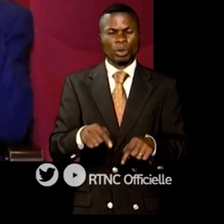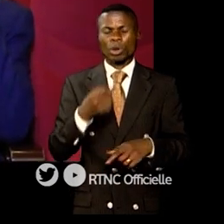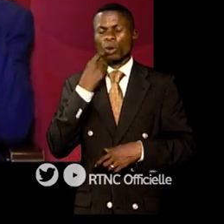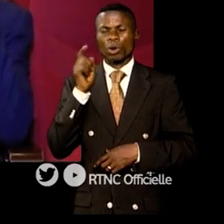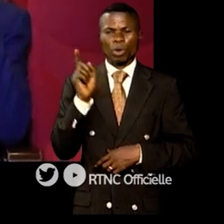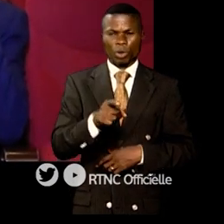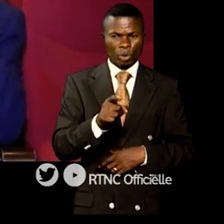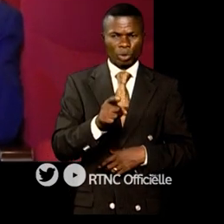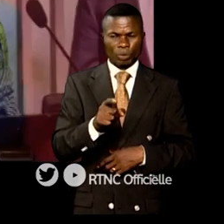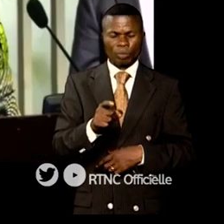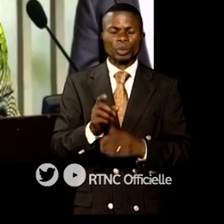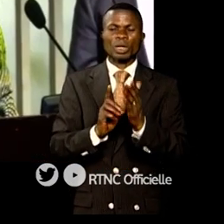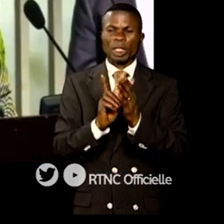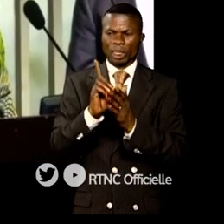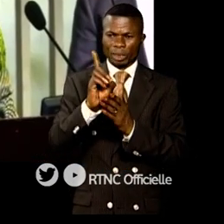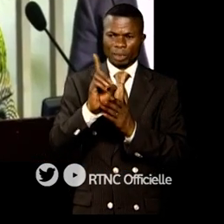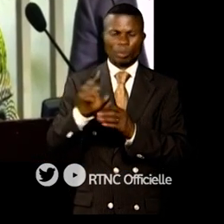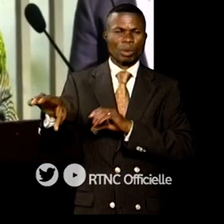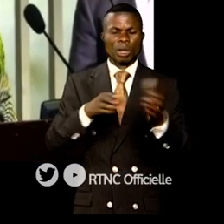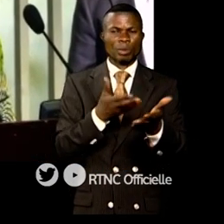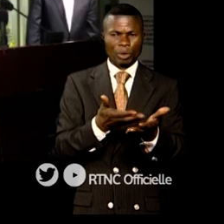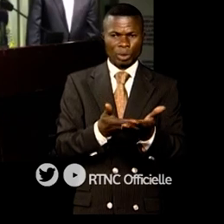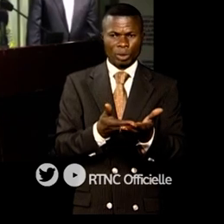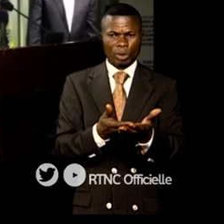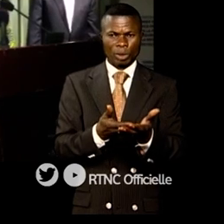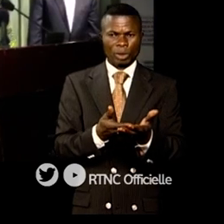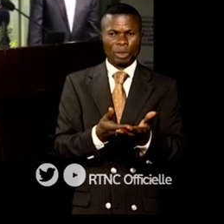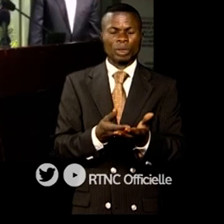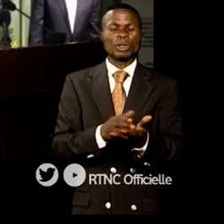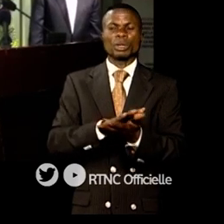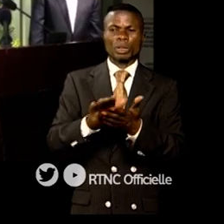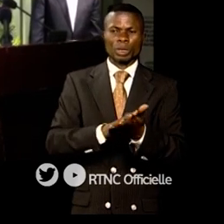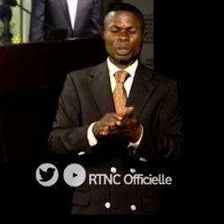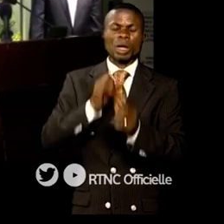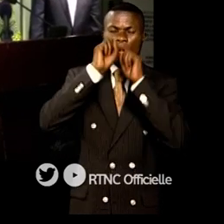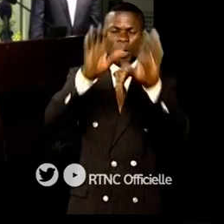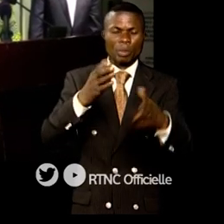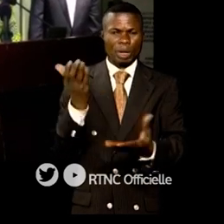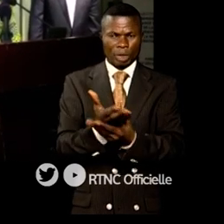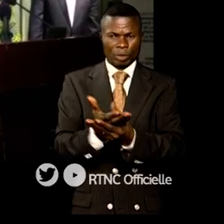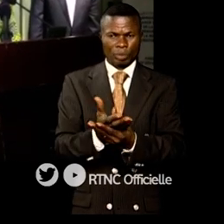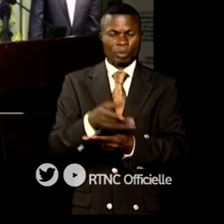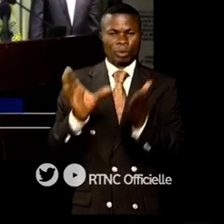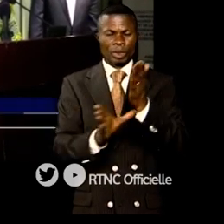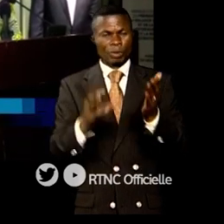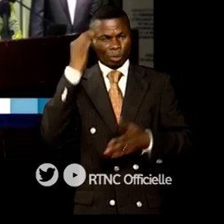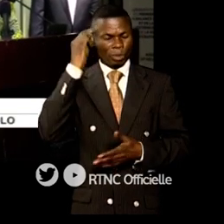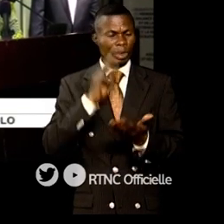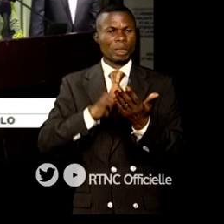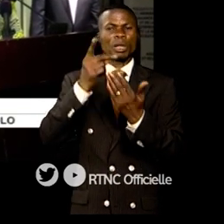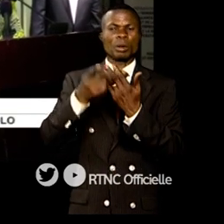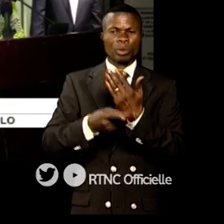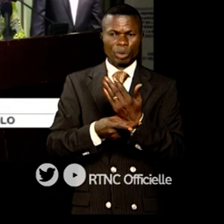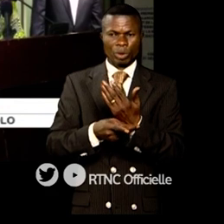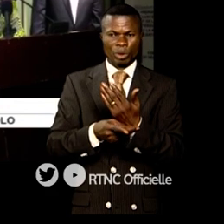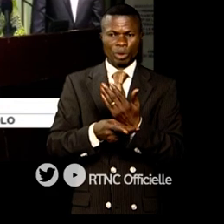s'imposeraient. La clé de voûte de cette cérémonie était le vernissage. C'est la vice-première ministre, ministre du Plan, Élisée Mounembwe,